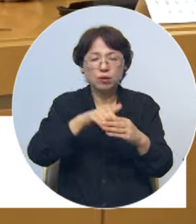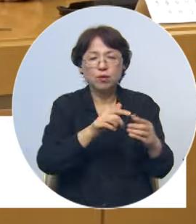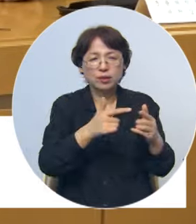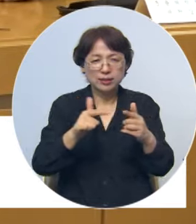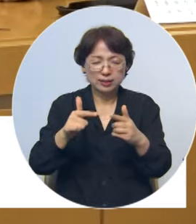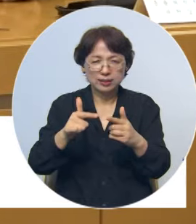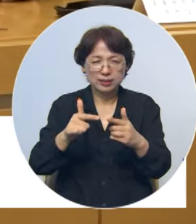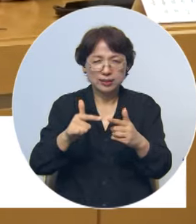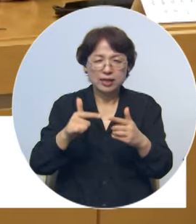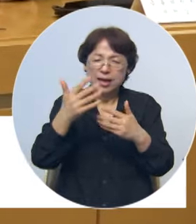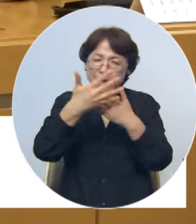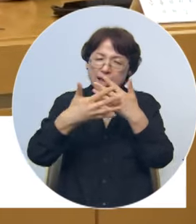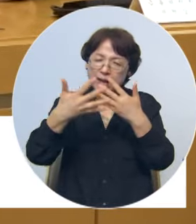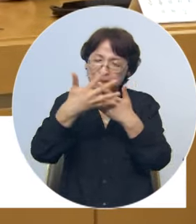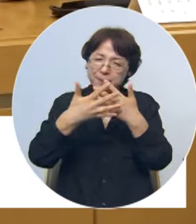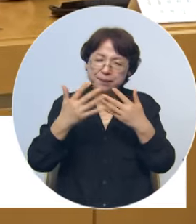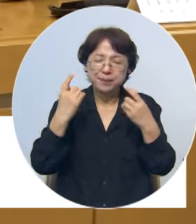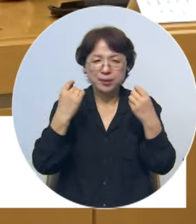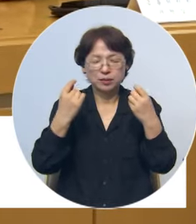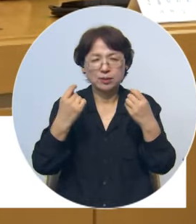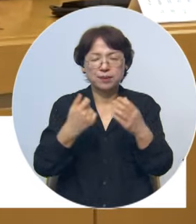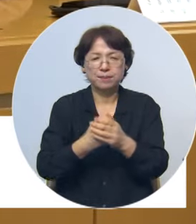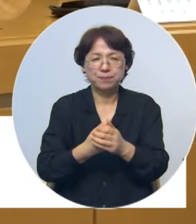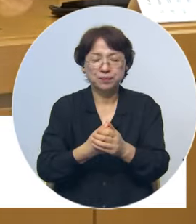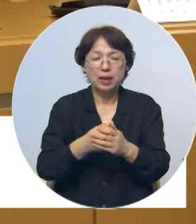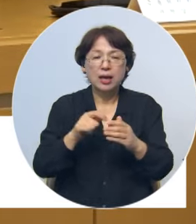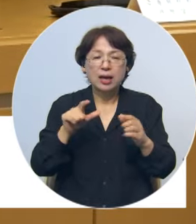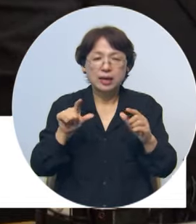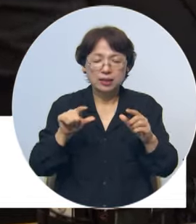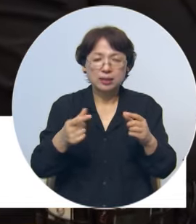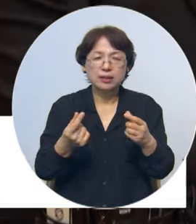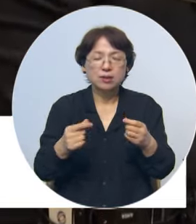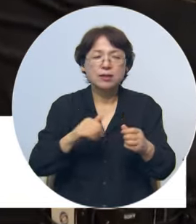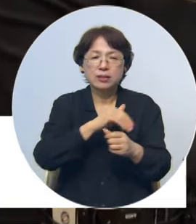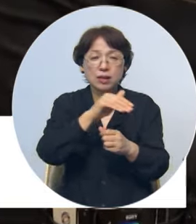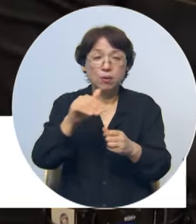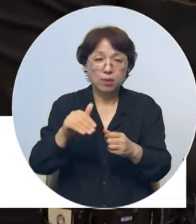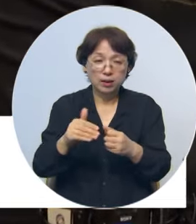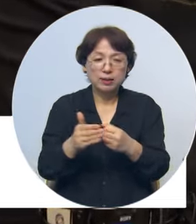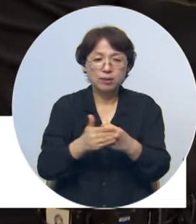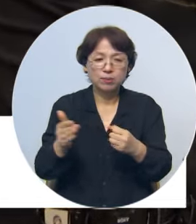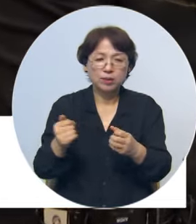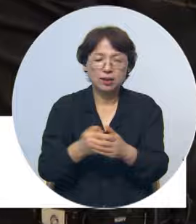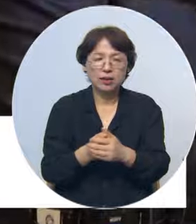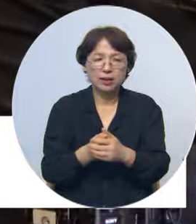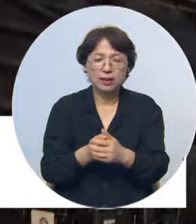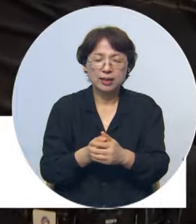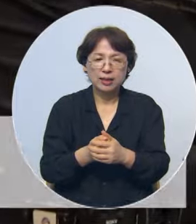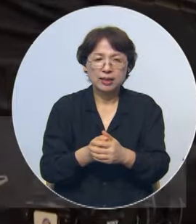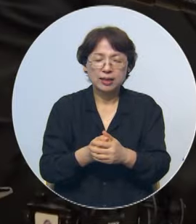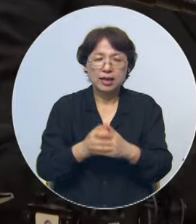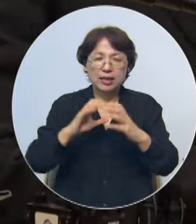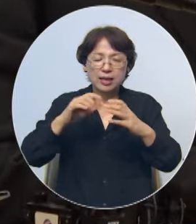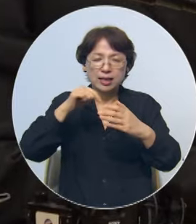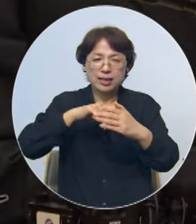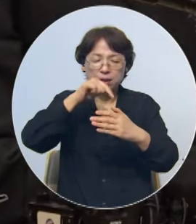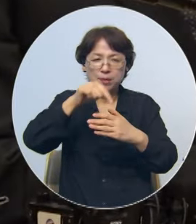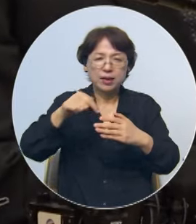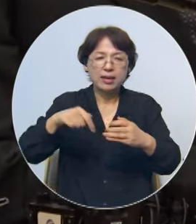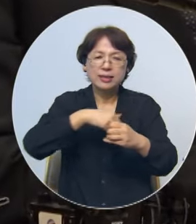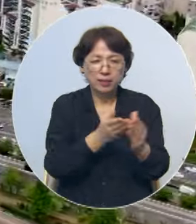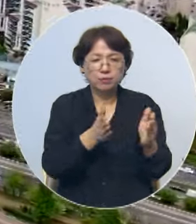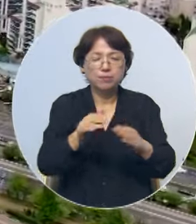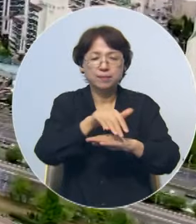여전한 상황이라고 설명했습니다. 정부는 이런 상황을 고려해 관계기관 공조 등으로 대내외 상황 변화에 대응하기로